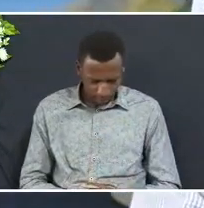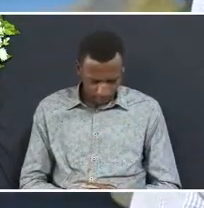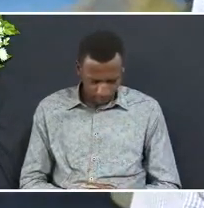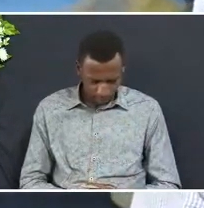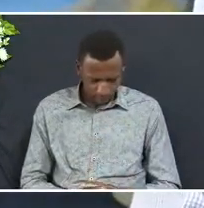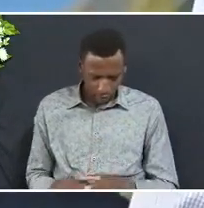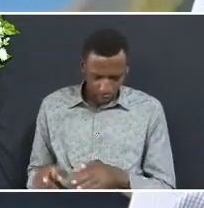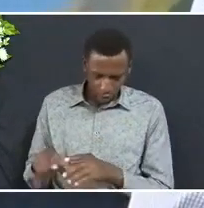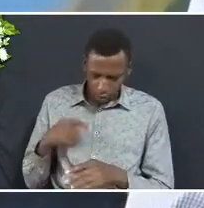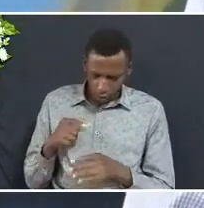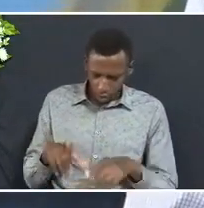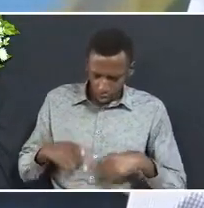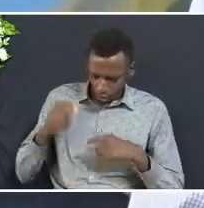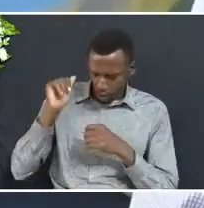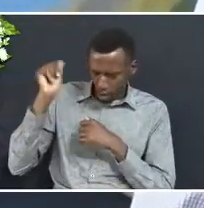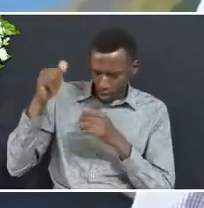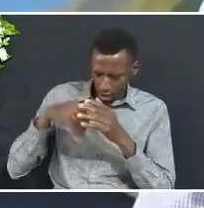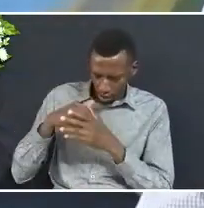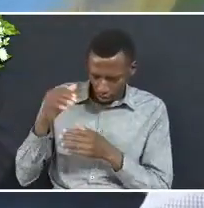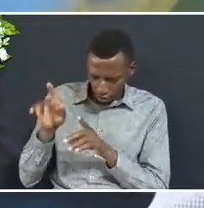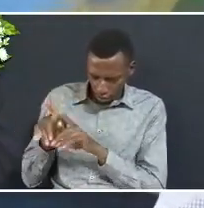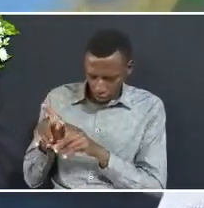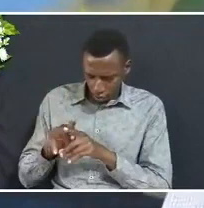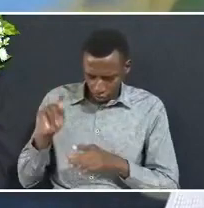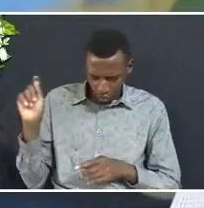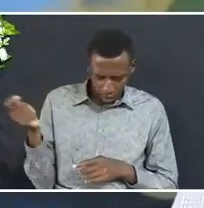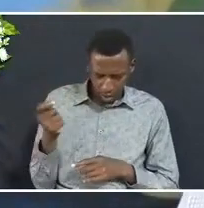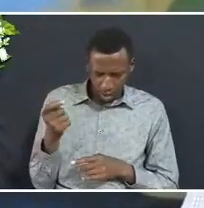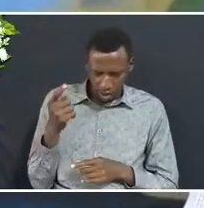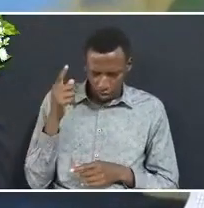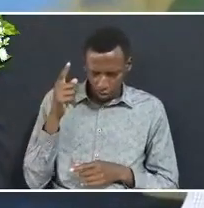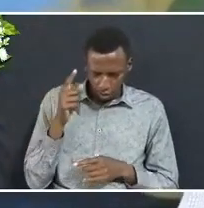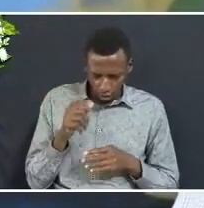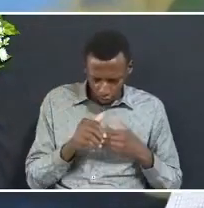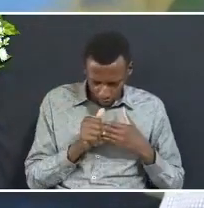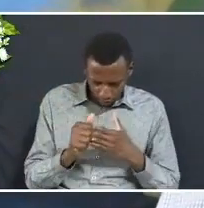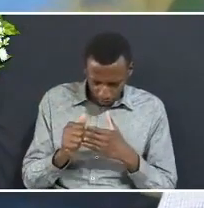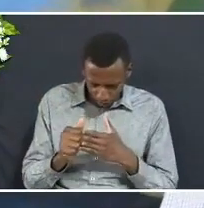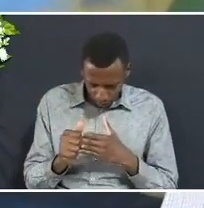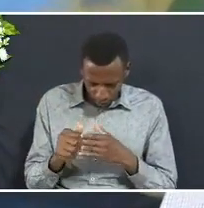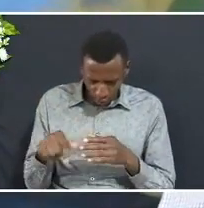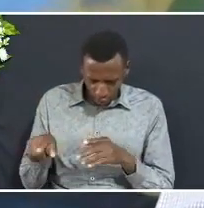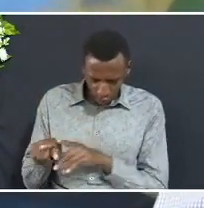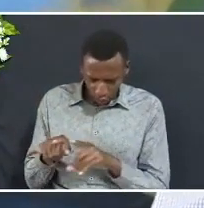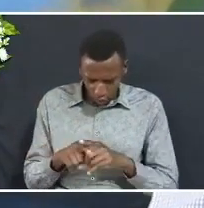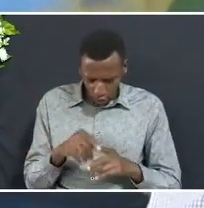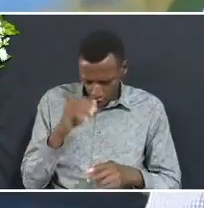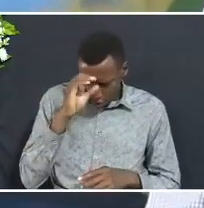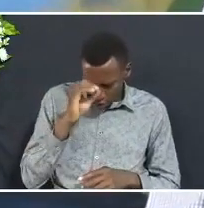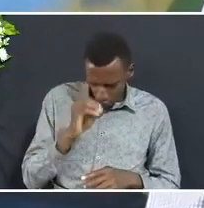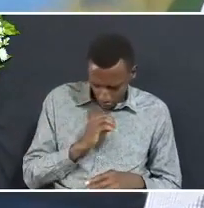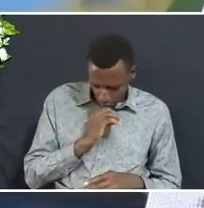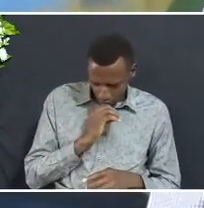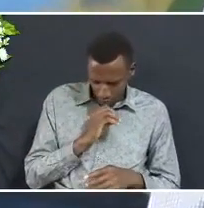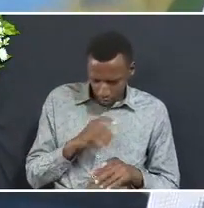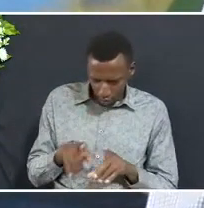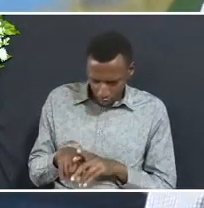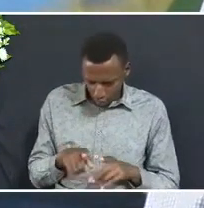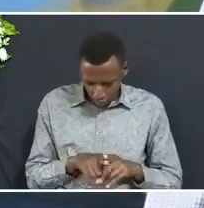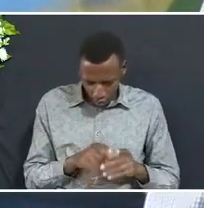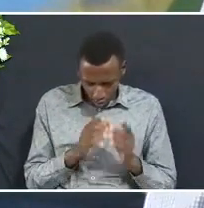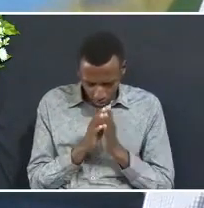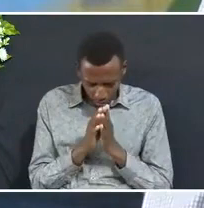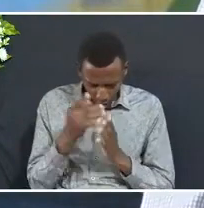Kenya yetu nzima papa, uweze kuwaongoza tukiwaombea hata na yatima. tukiwaombea hata wale